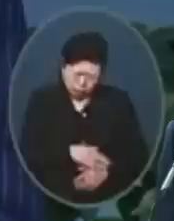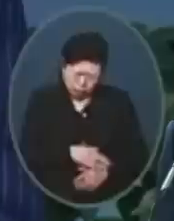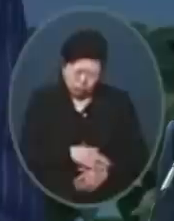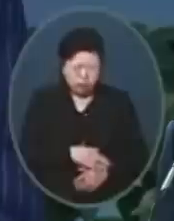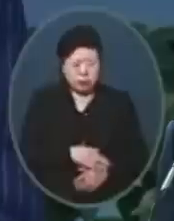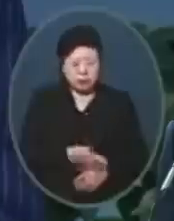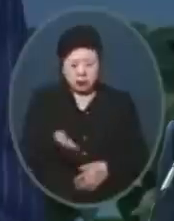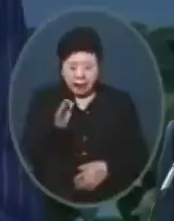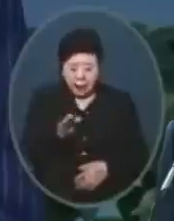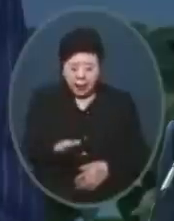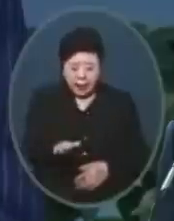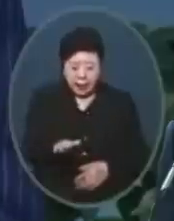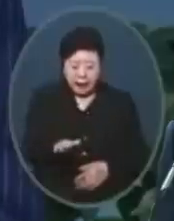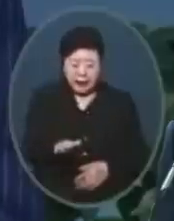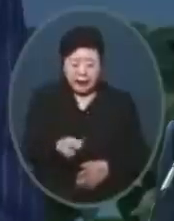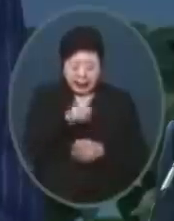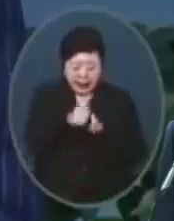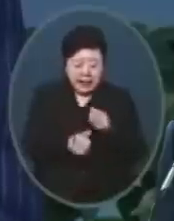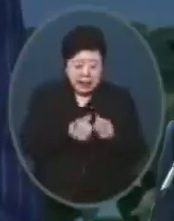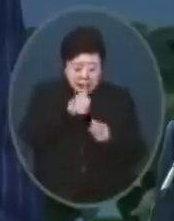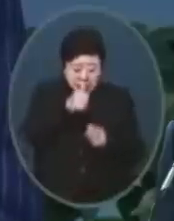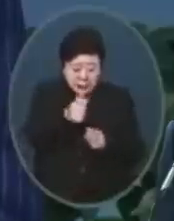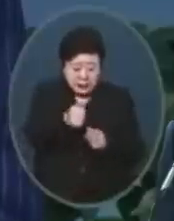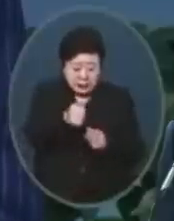무력하지만 하나님이